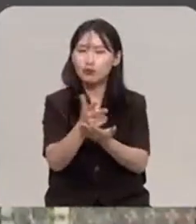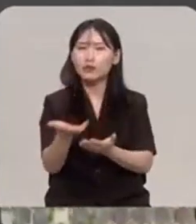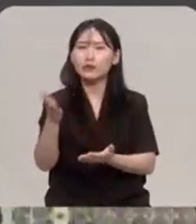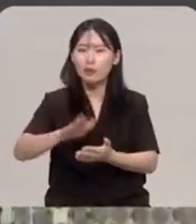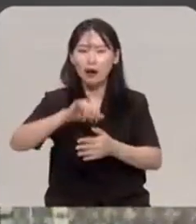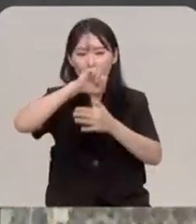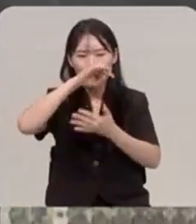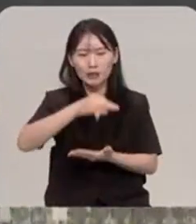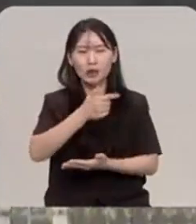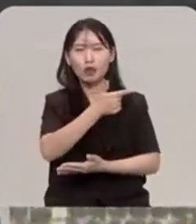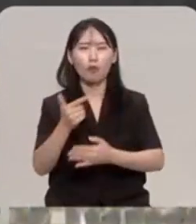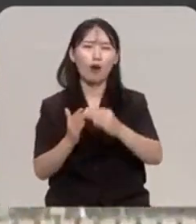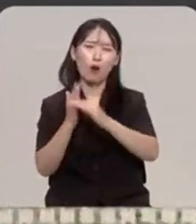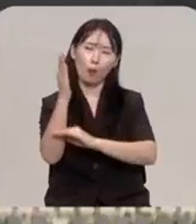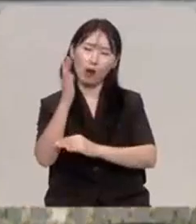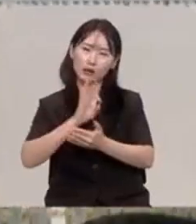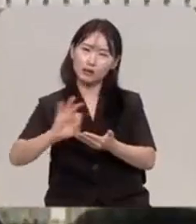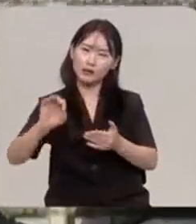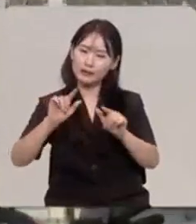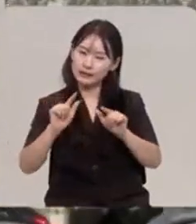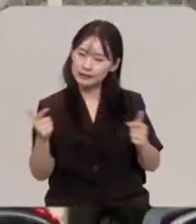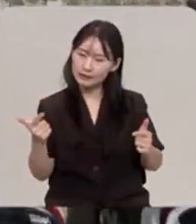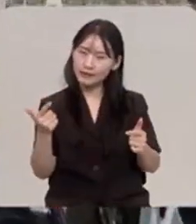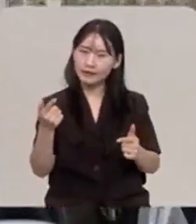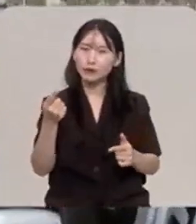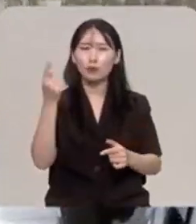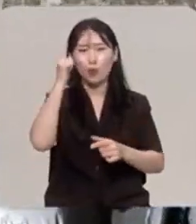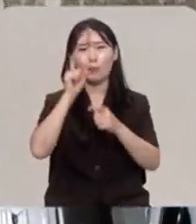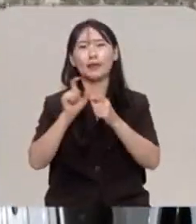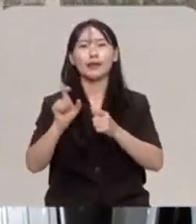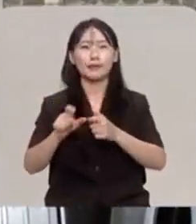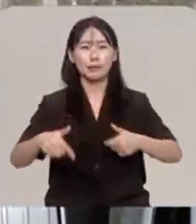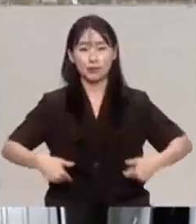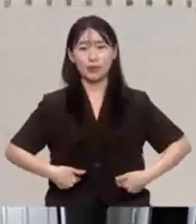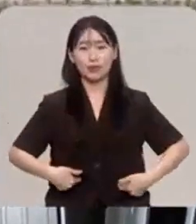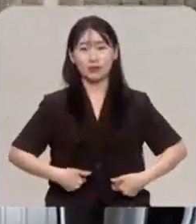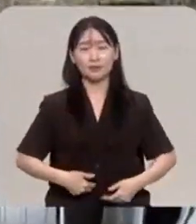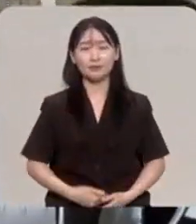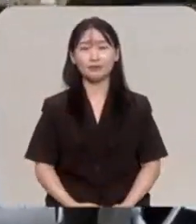건 아닌지 고민이 필요해 보입니다 KBS 뉴스 김연주입니다